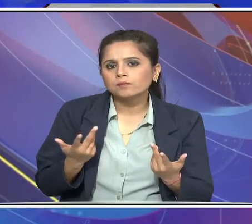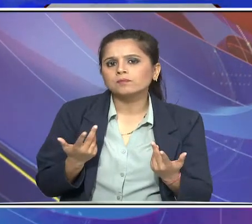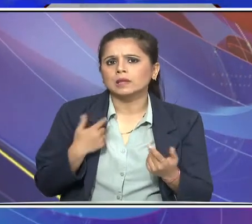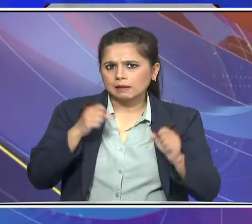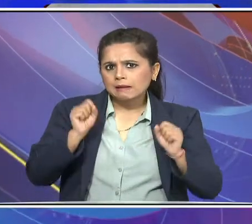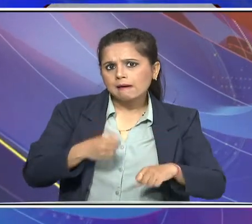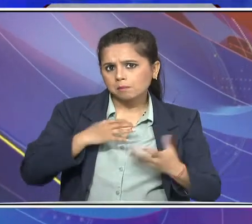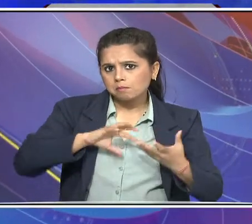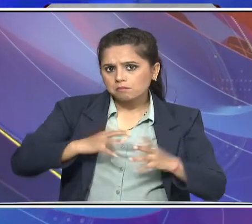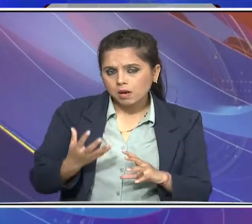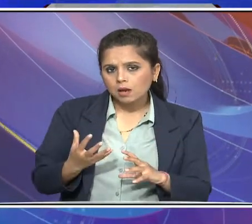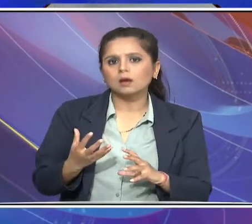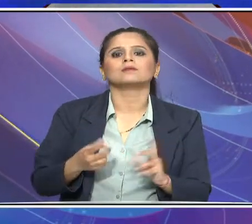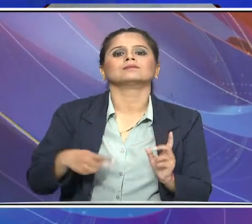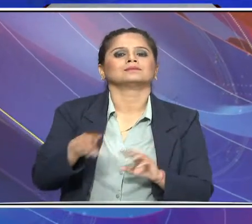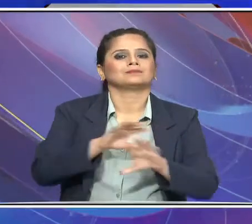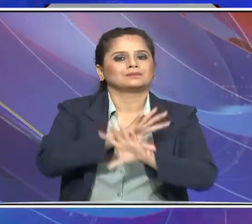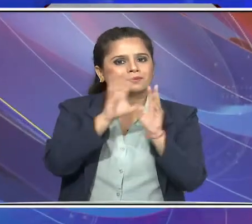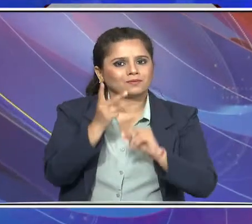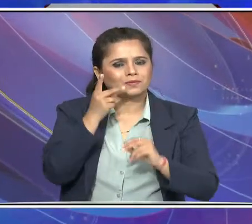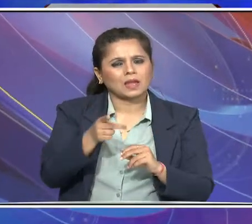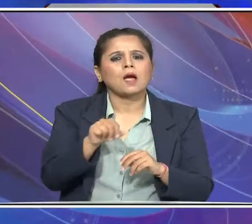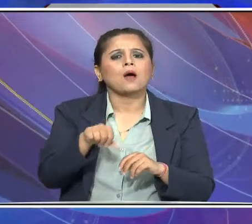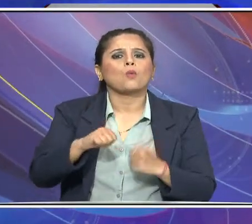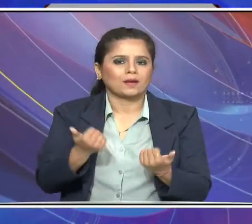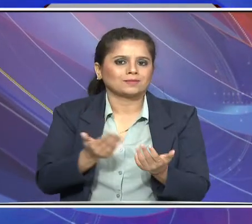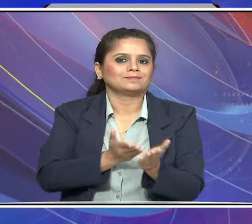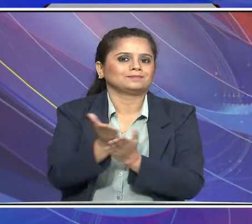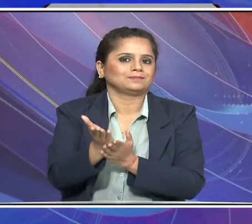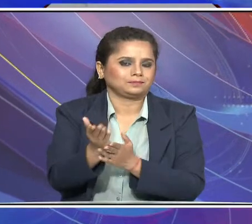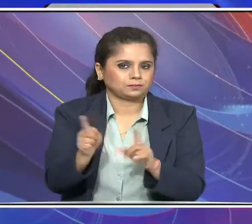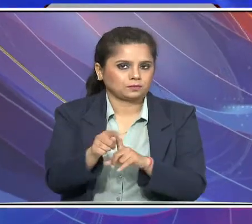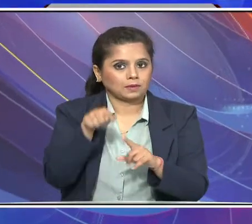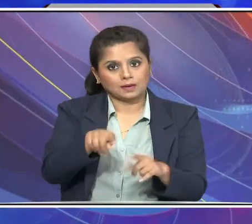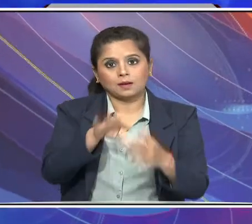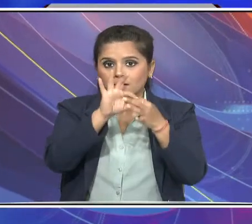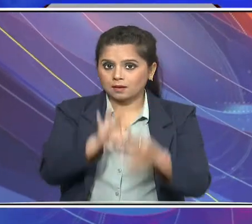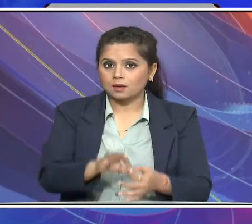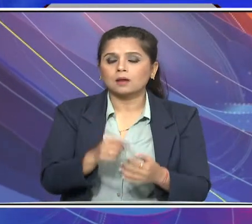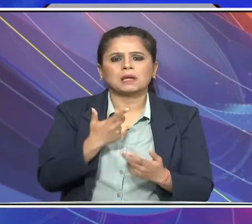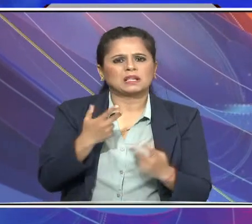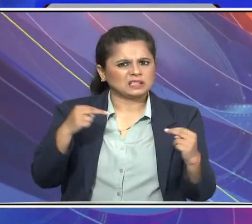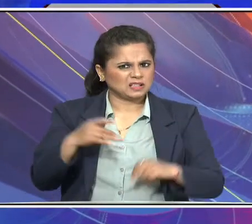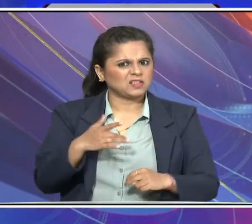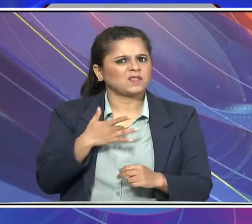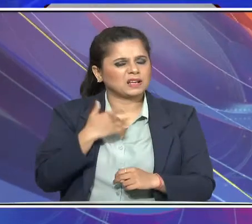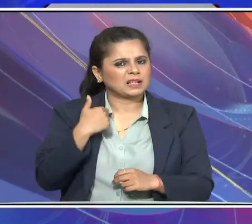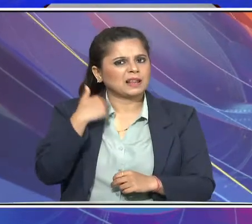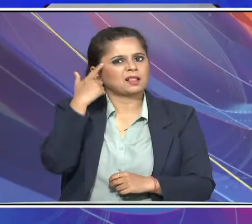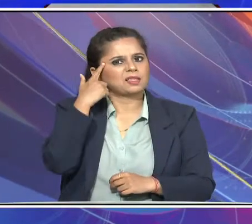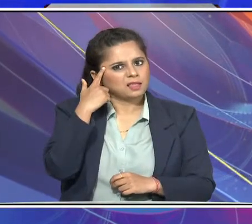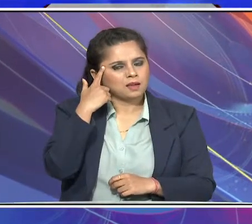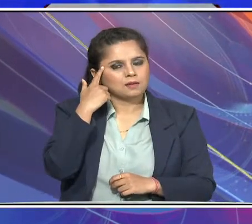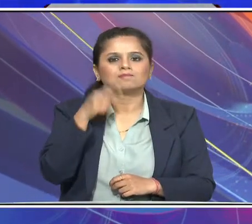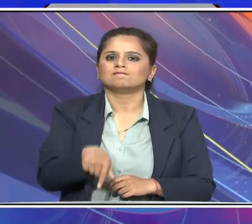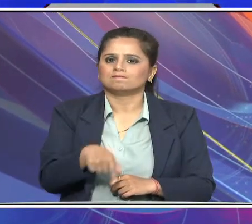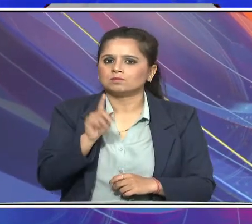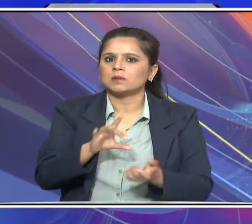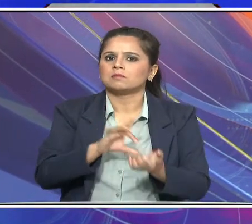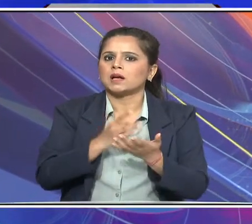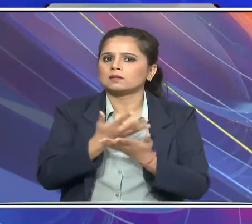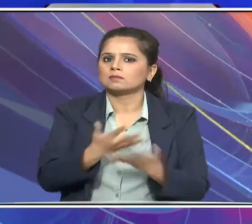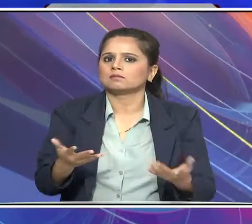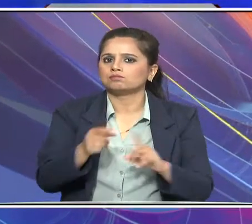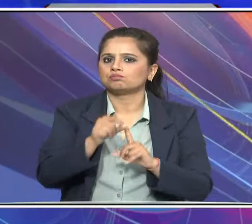देखते हुए रास्ता निकलता है उसमें से ही हमें आवश्यकता लगी थी की हमें मेडिकल डिवाइस पॉलिसी